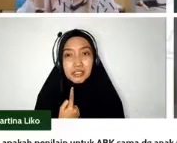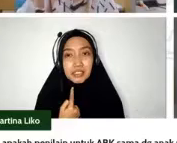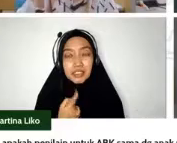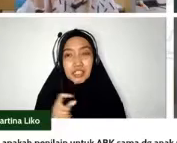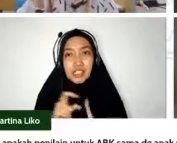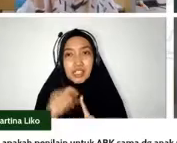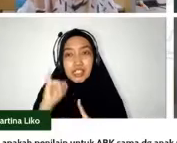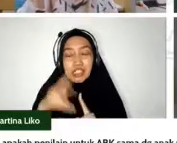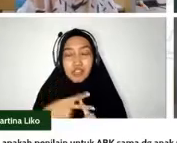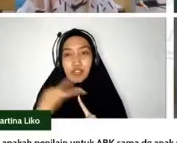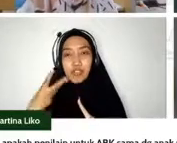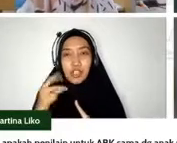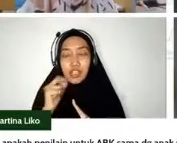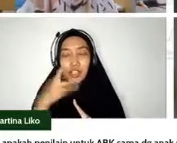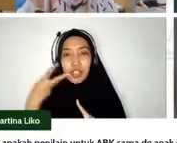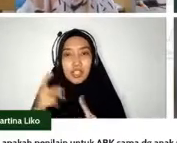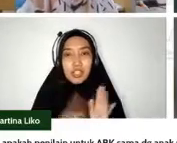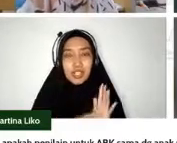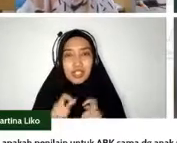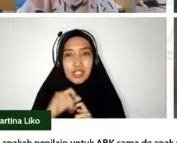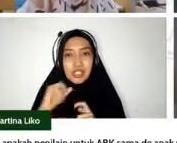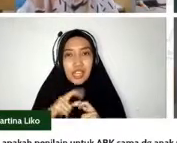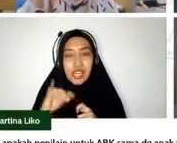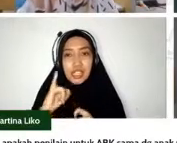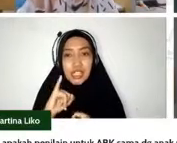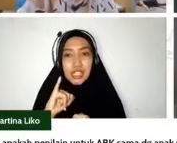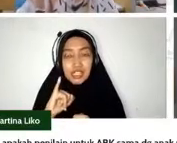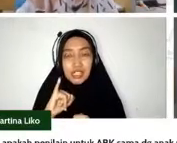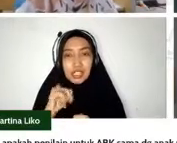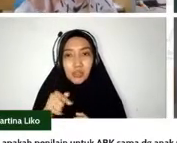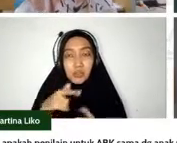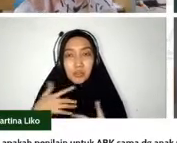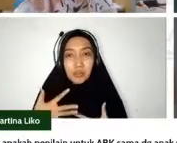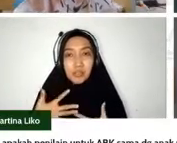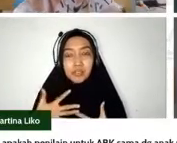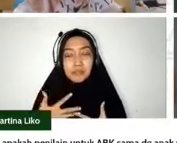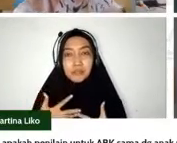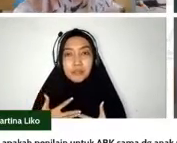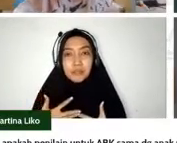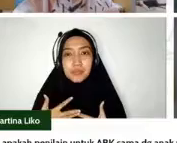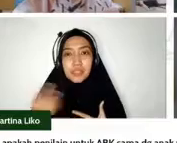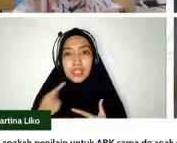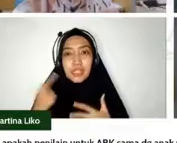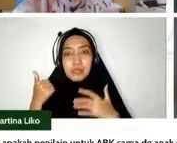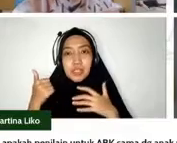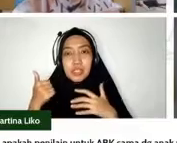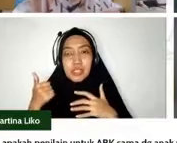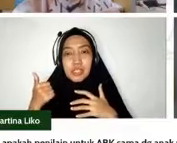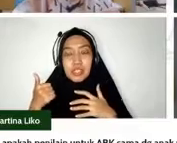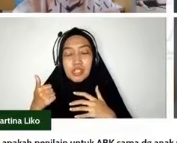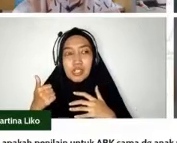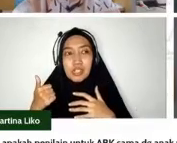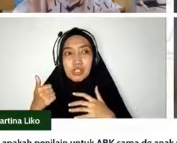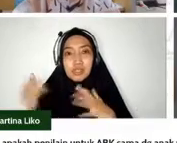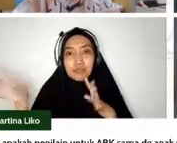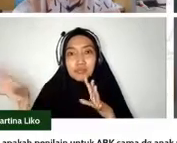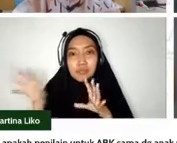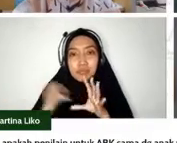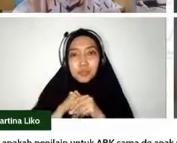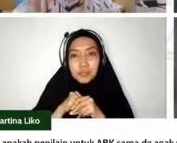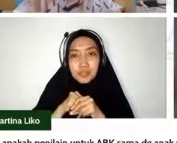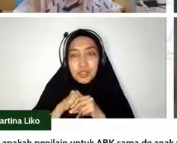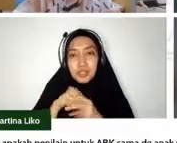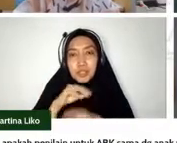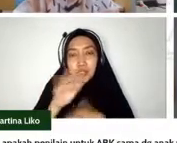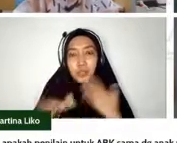ya, Bapak Ibu. Jadi diferensiasi ini bagaimana kita bisa mengakomodir semua